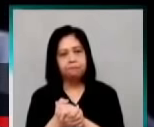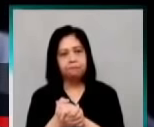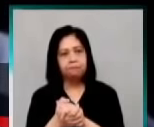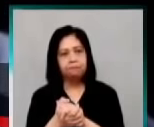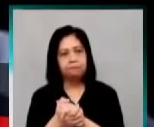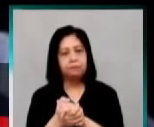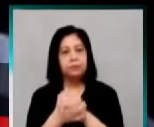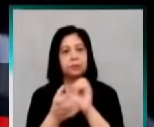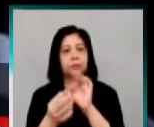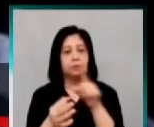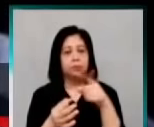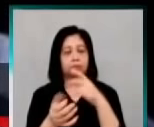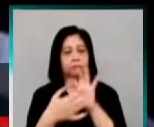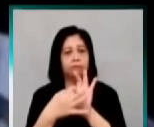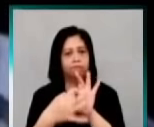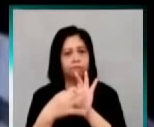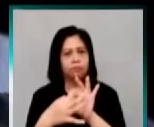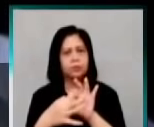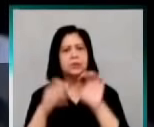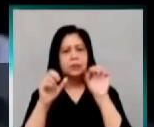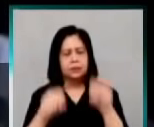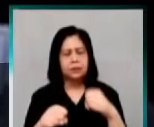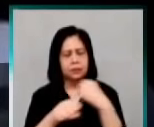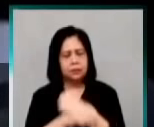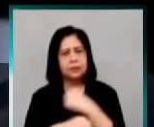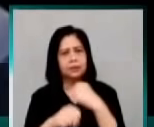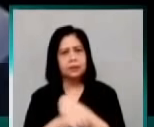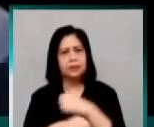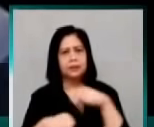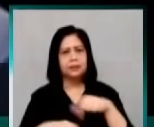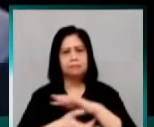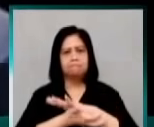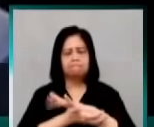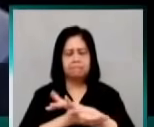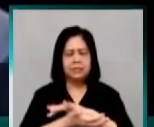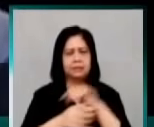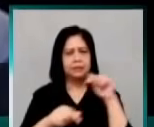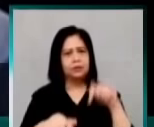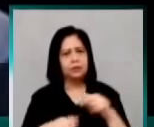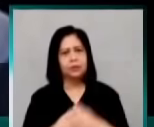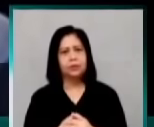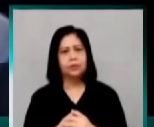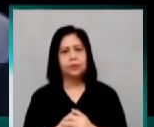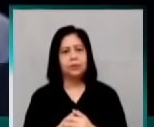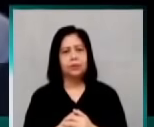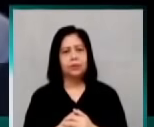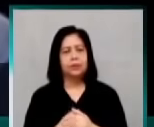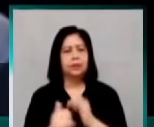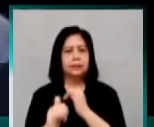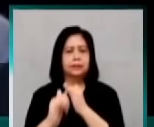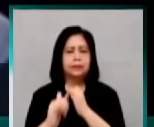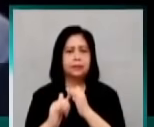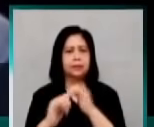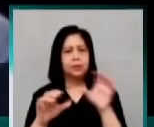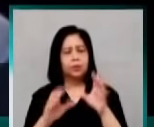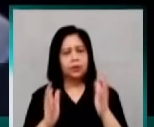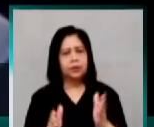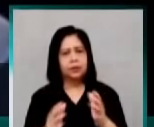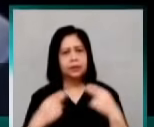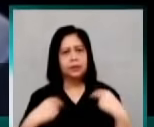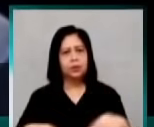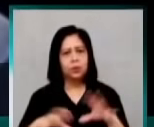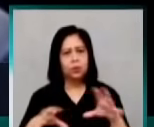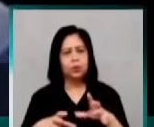tayo, kaya natin labanan ang pandemyang ito. Aming kapwa healthcare workers, hugot po tayo ng lakas sa